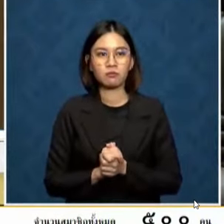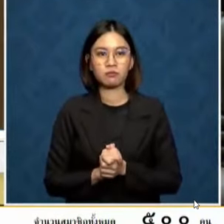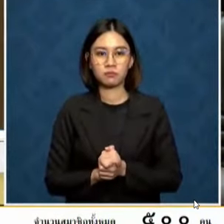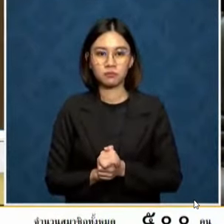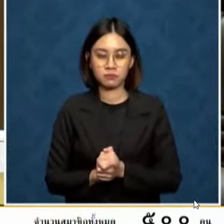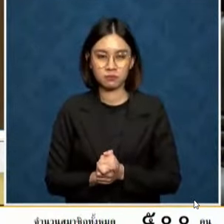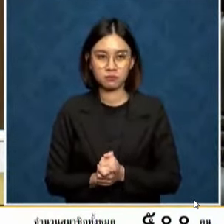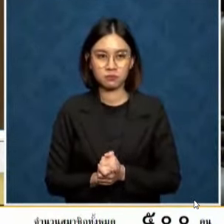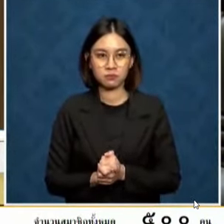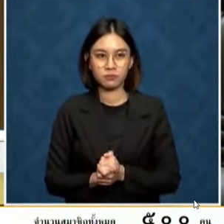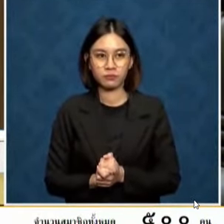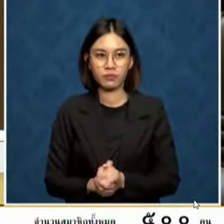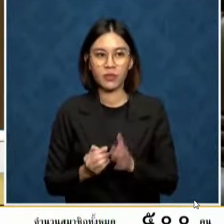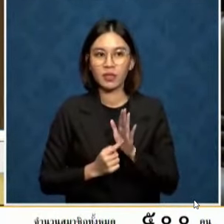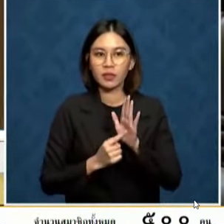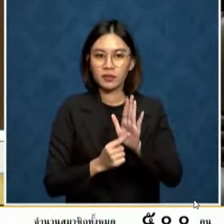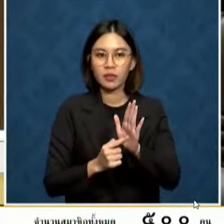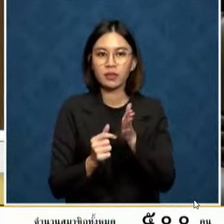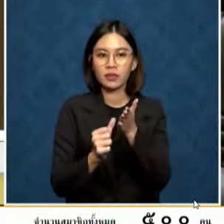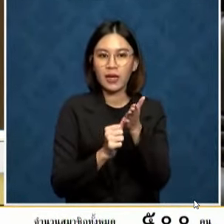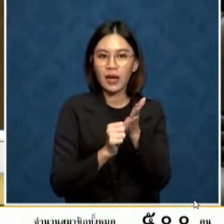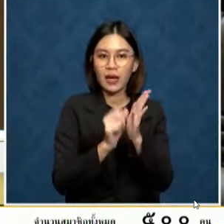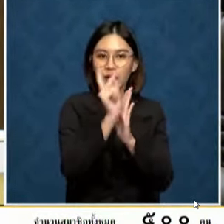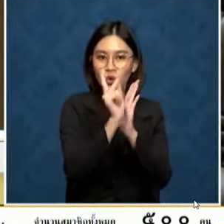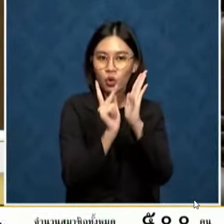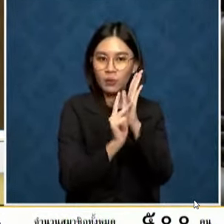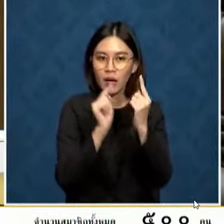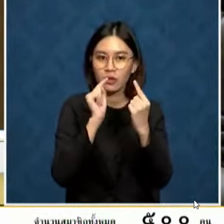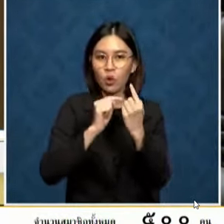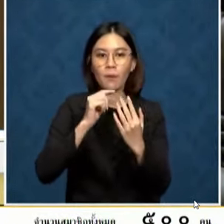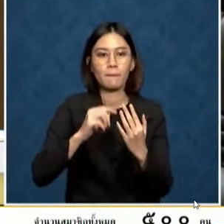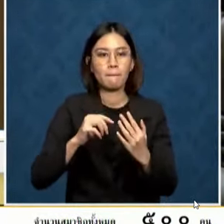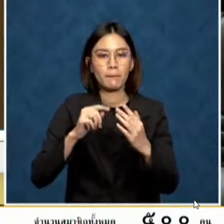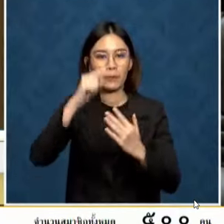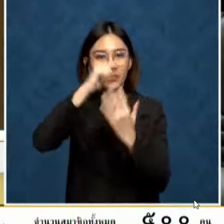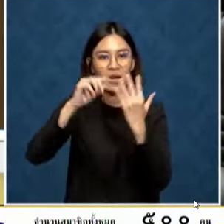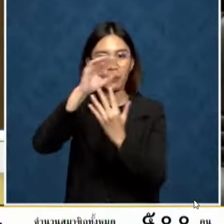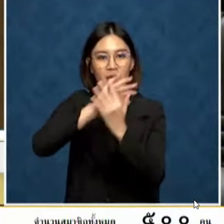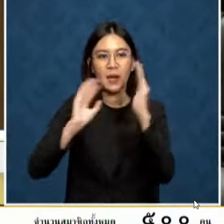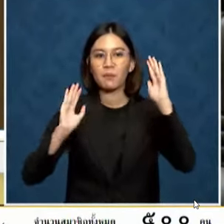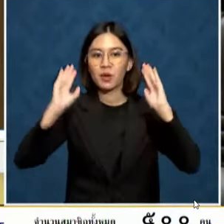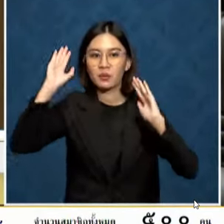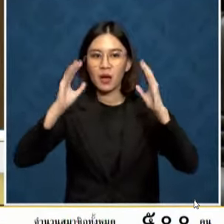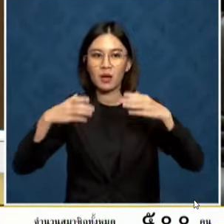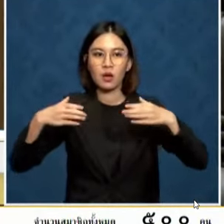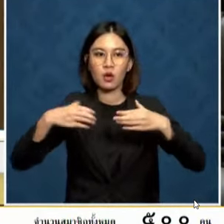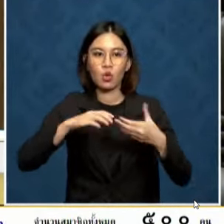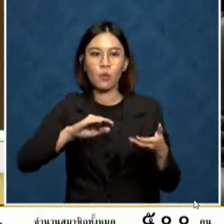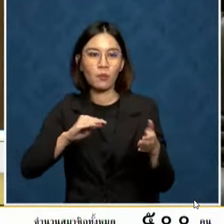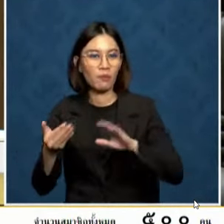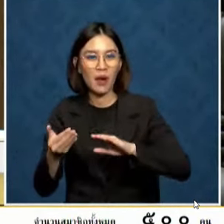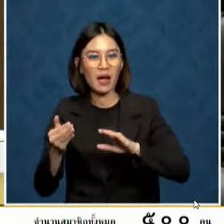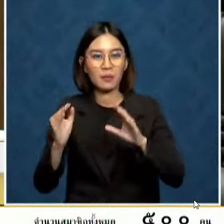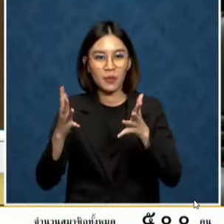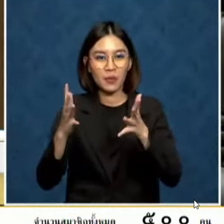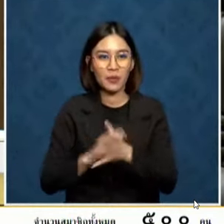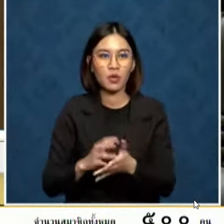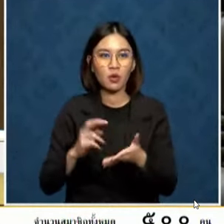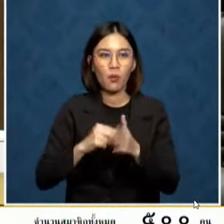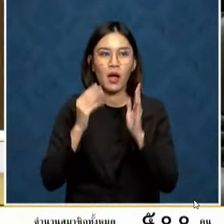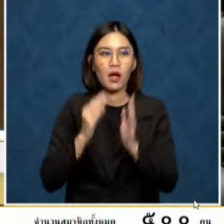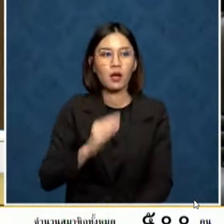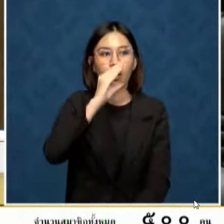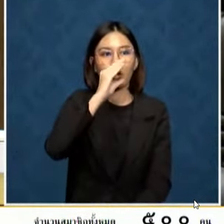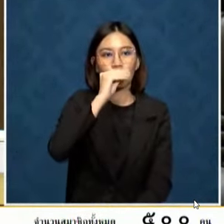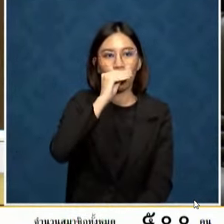ั การเสนอแก้ขไม่ประเทศที่ประชา ประตายแล้วเขาไม่มีการยปพักเหรครับนอกจากคนพูด